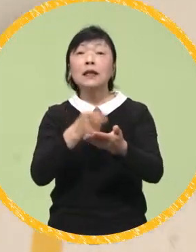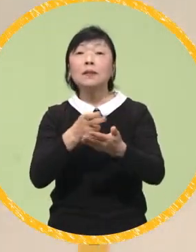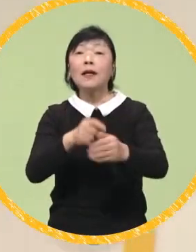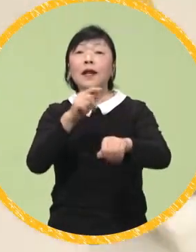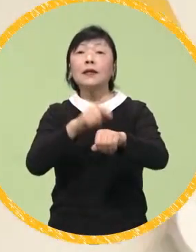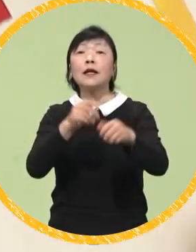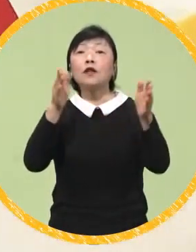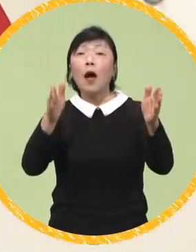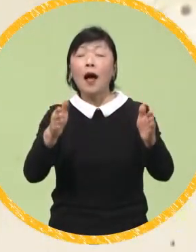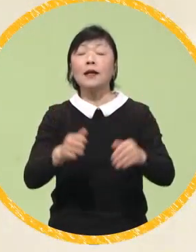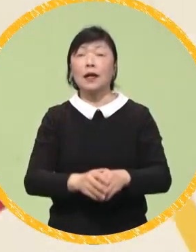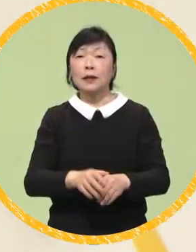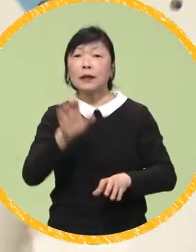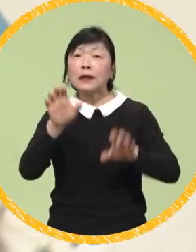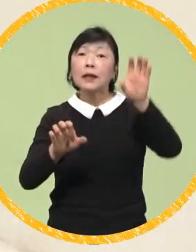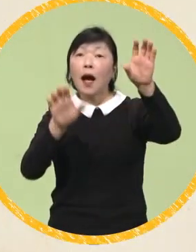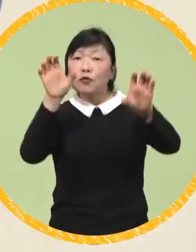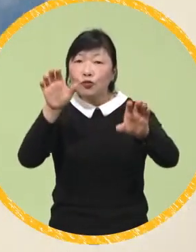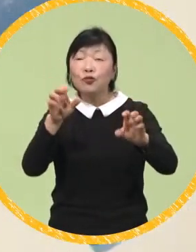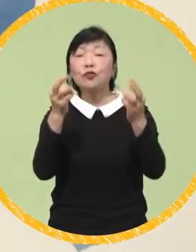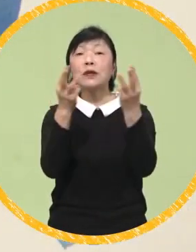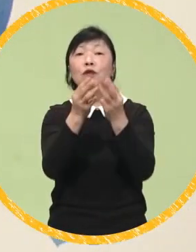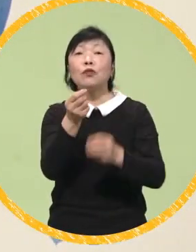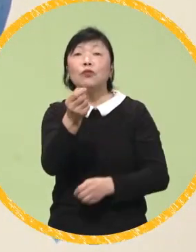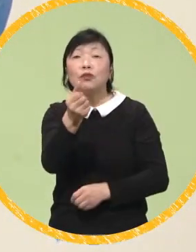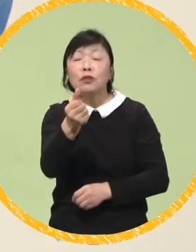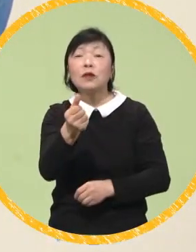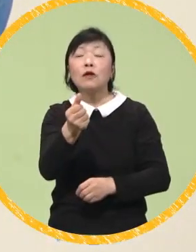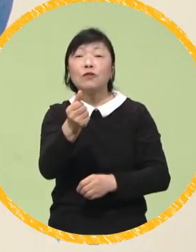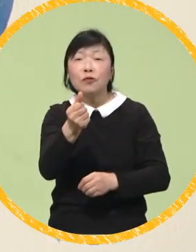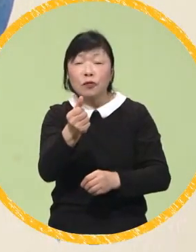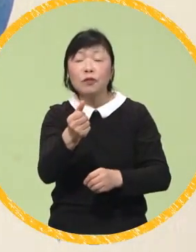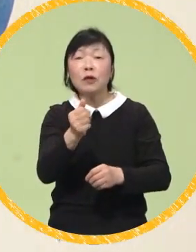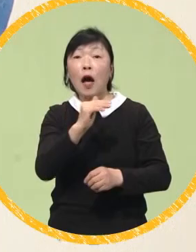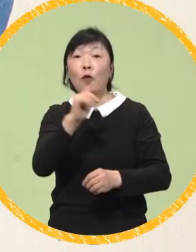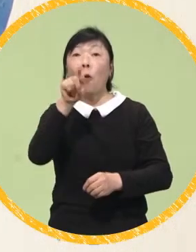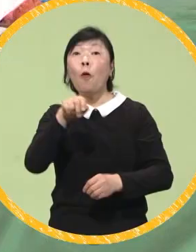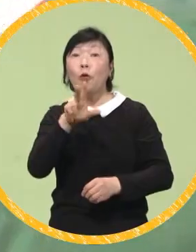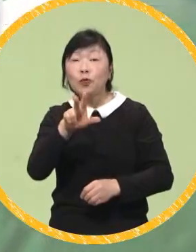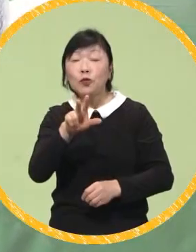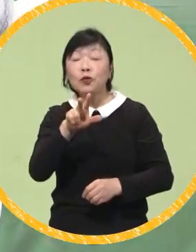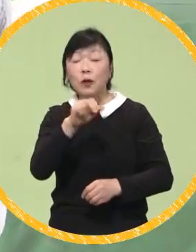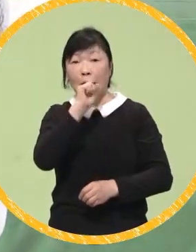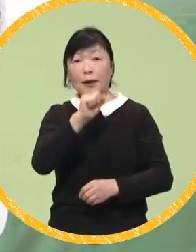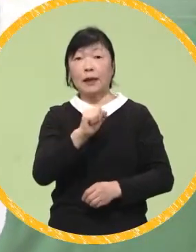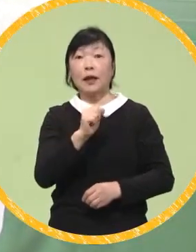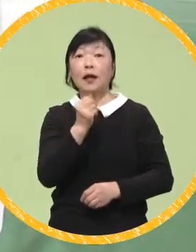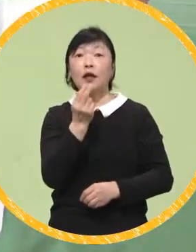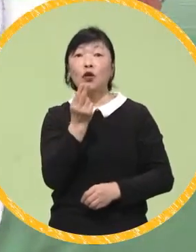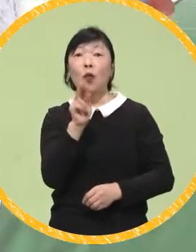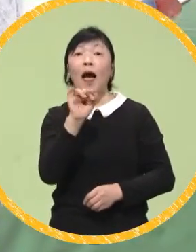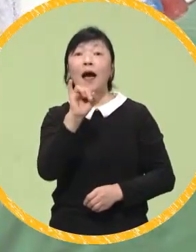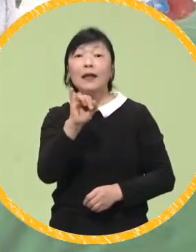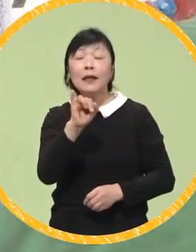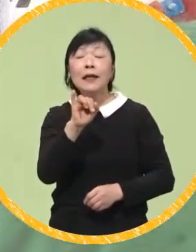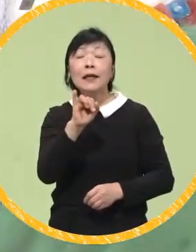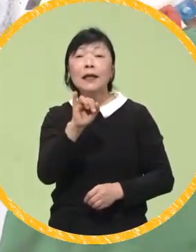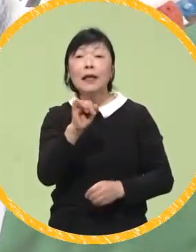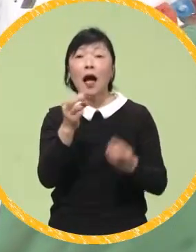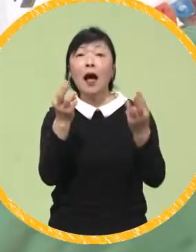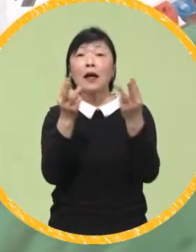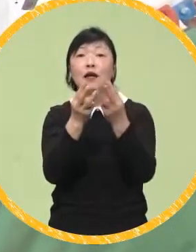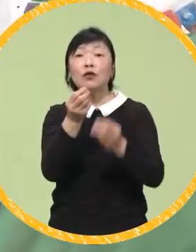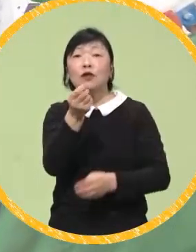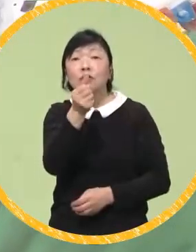に少ない数でweb 力れたのが一番得点が高いですねトライ数が少ない方落ちるとバン